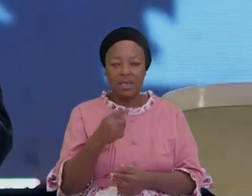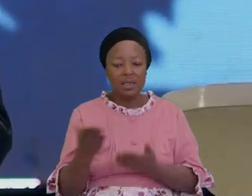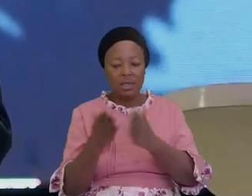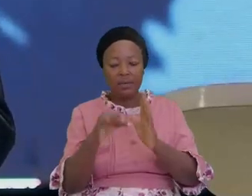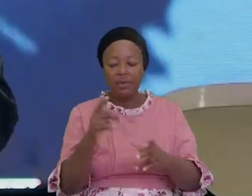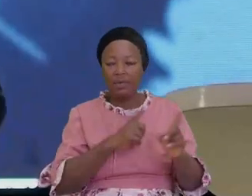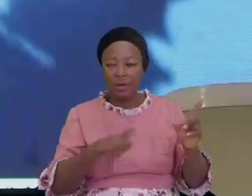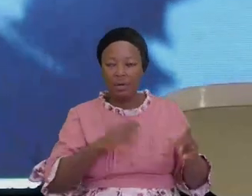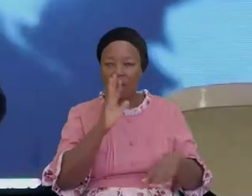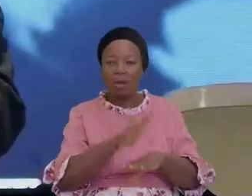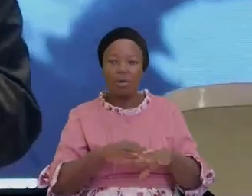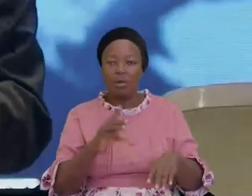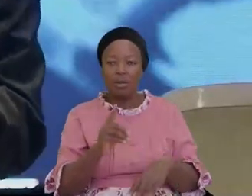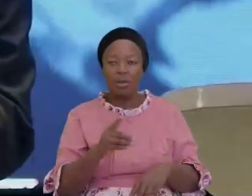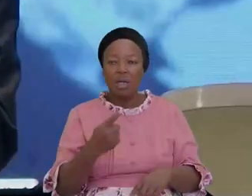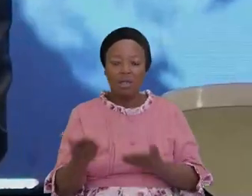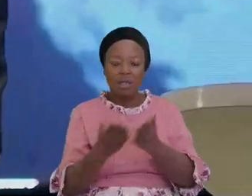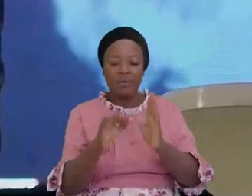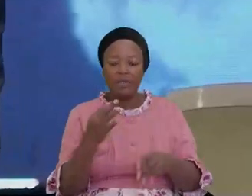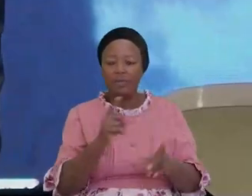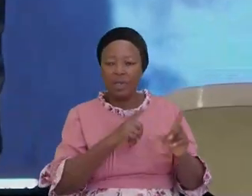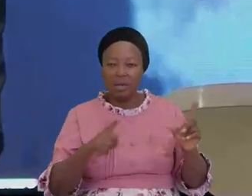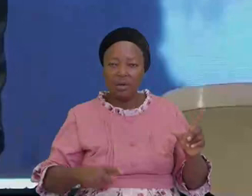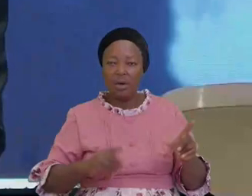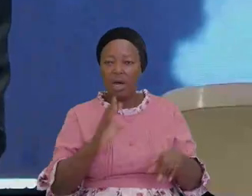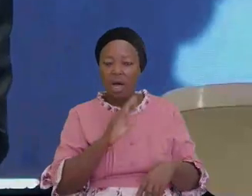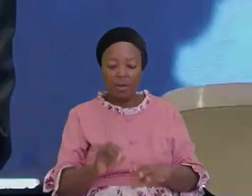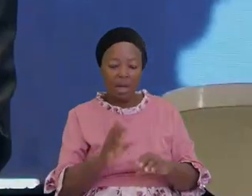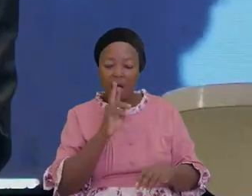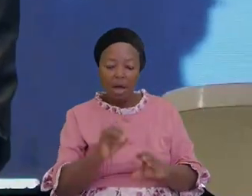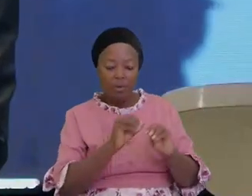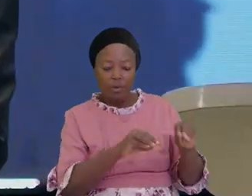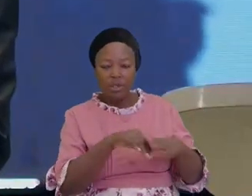Les serviteurs de Dieu sont appelés. Les serviteurs de Dieu